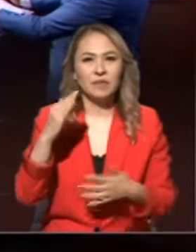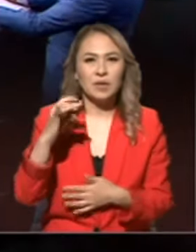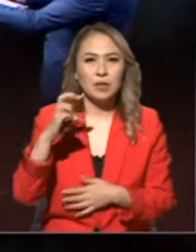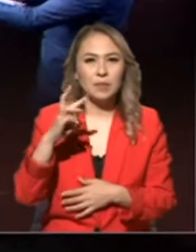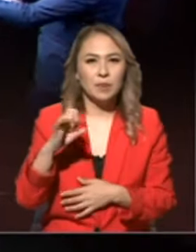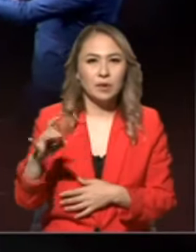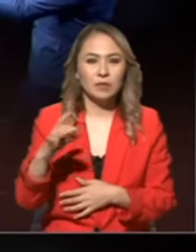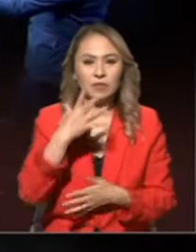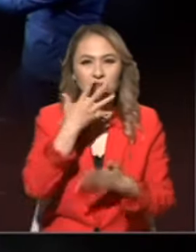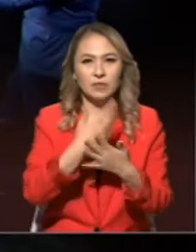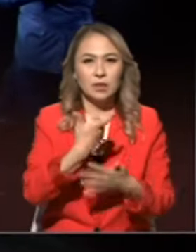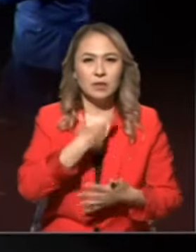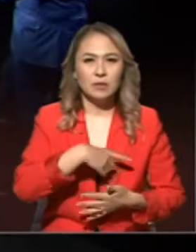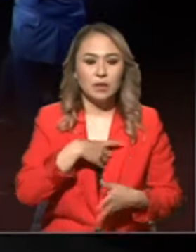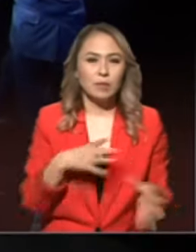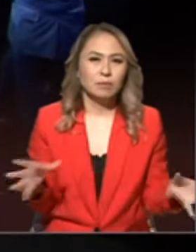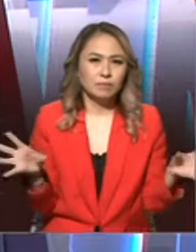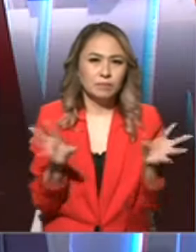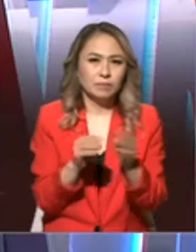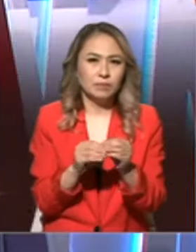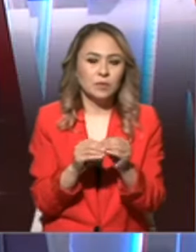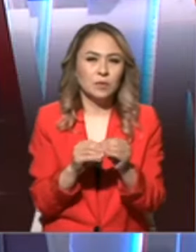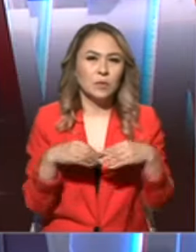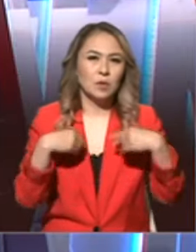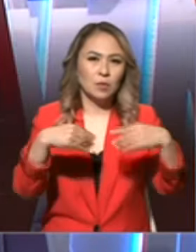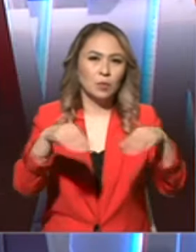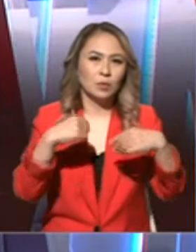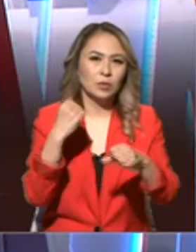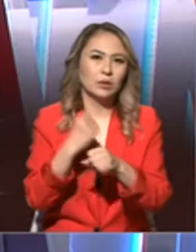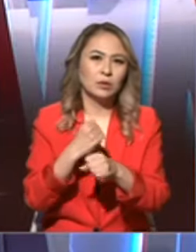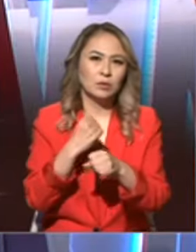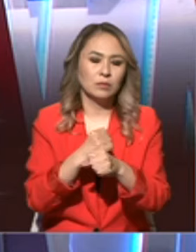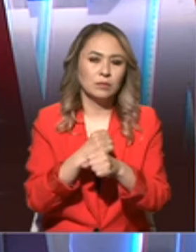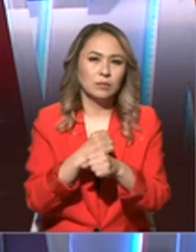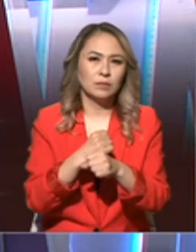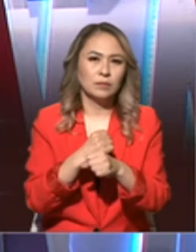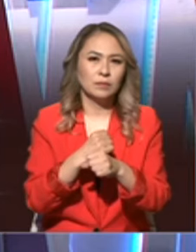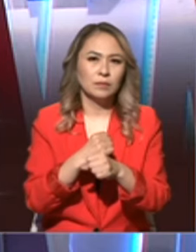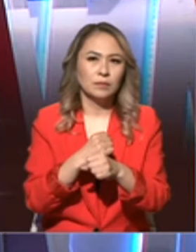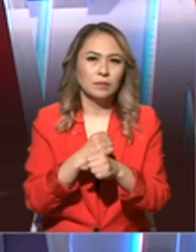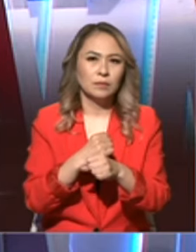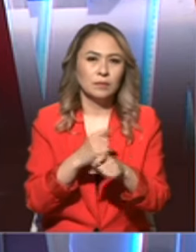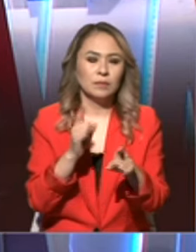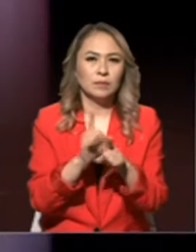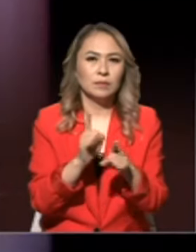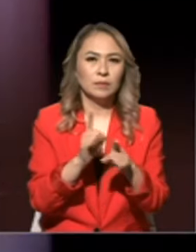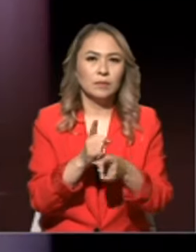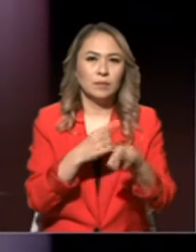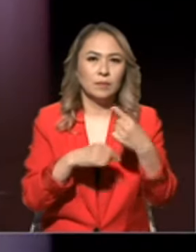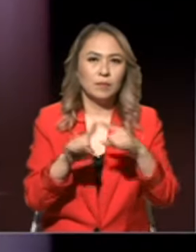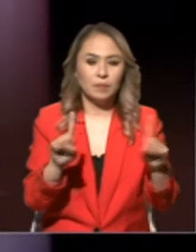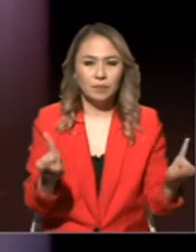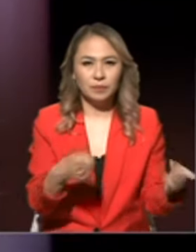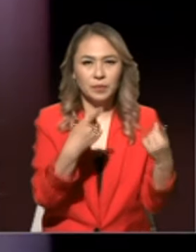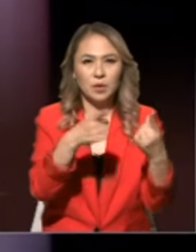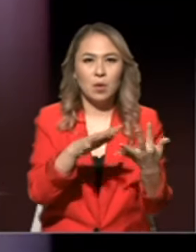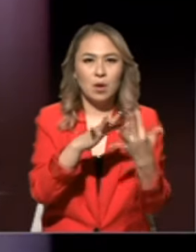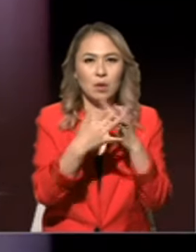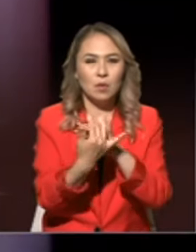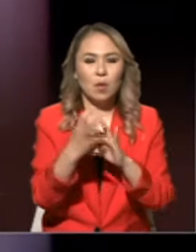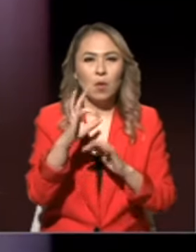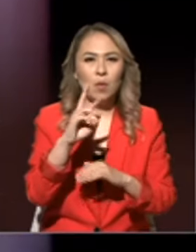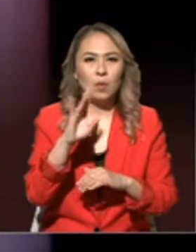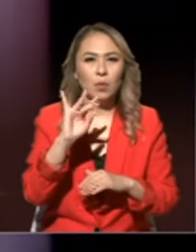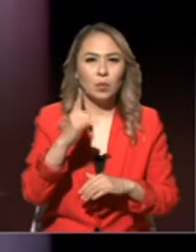ол жерлерді өздеріне қосып алады да, сонымен огород қып, өздері жүре береді. Жалпы егер ол ауылды қайтадан тірілтетін болсақ, ол ауылдың ауыл